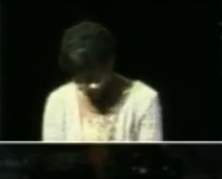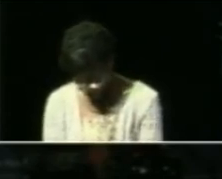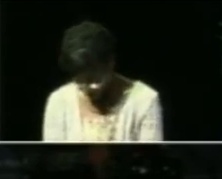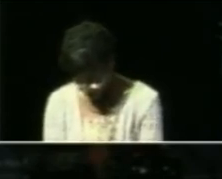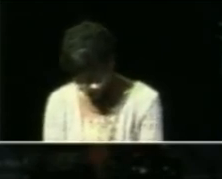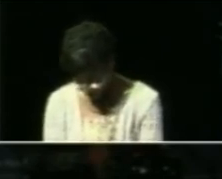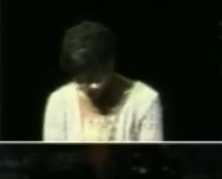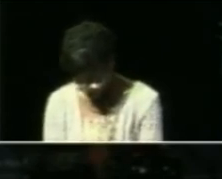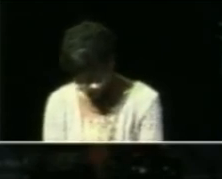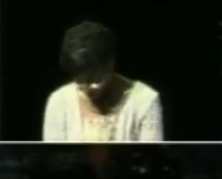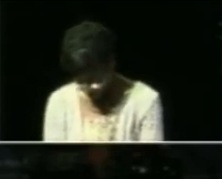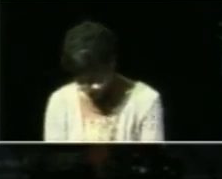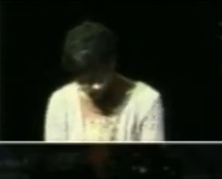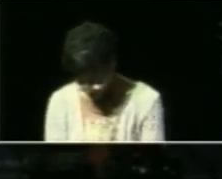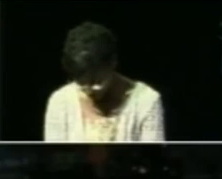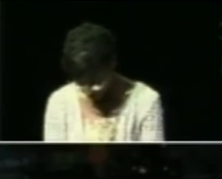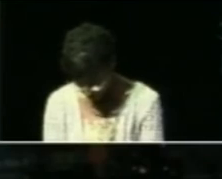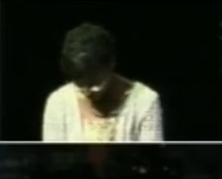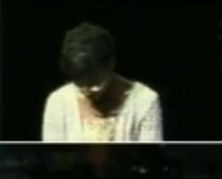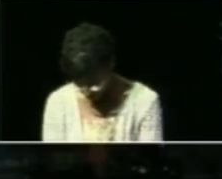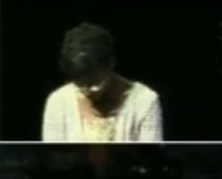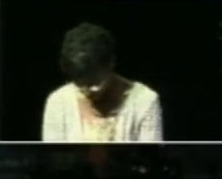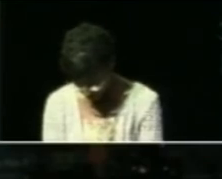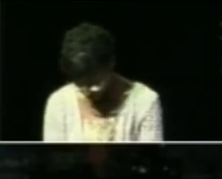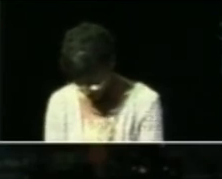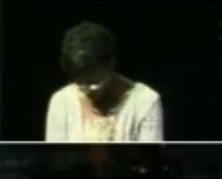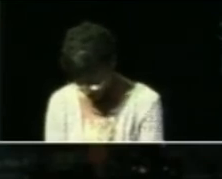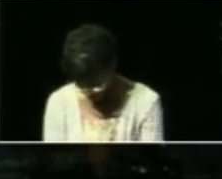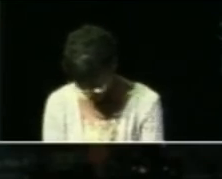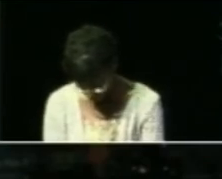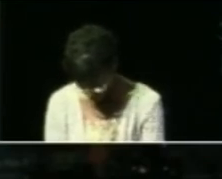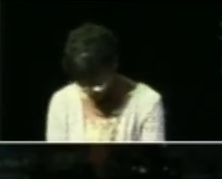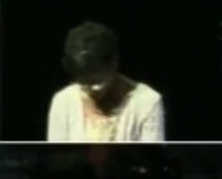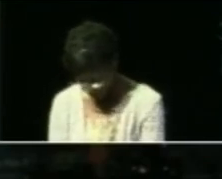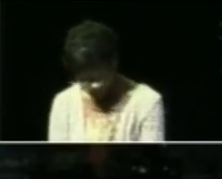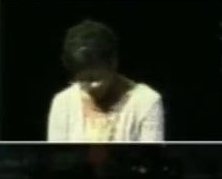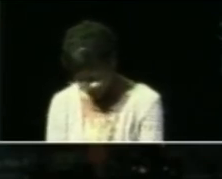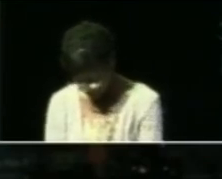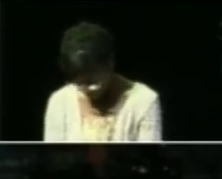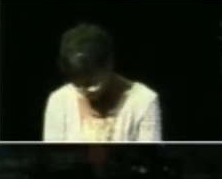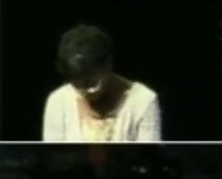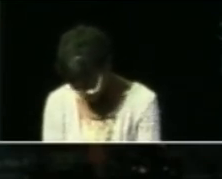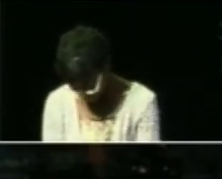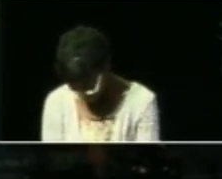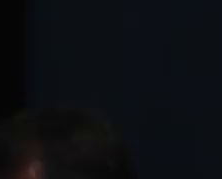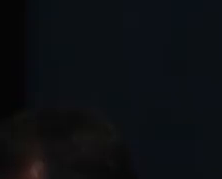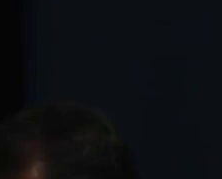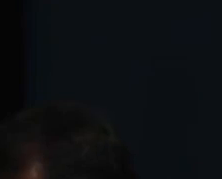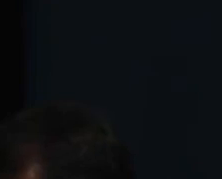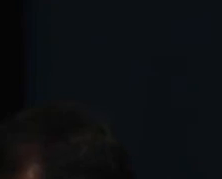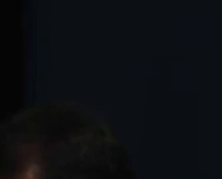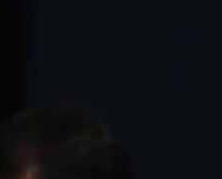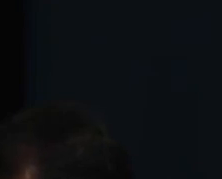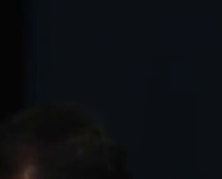de manière puissante, majestueuse, magnifique, pour que ton peuple communique la bonne nouvelle du